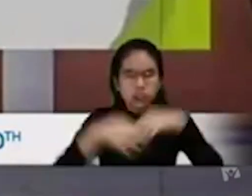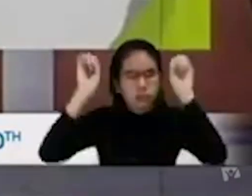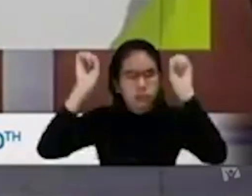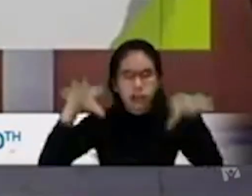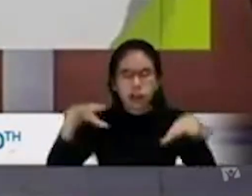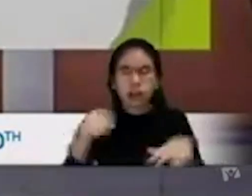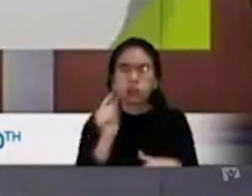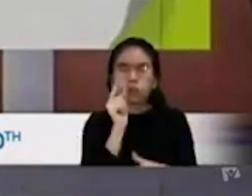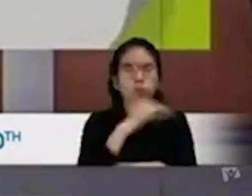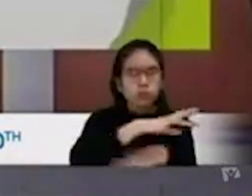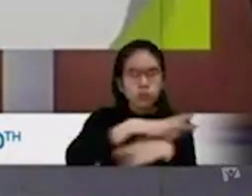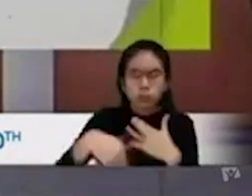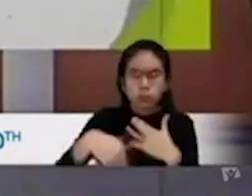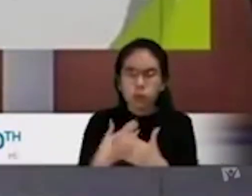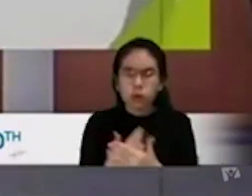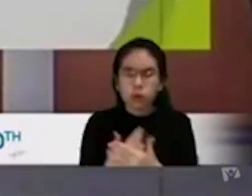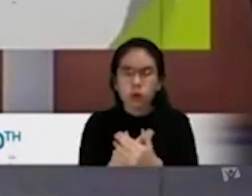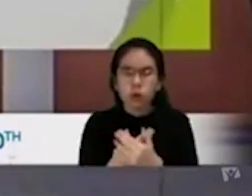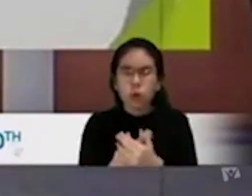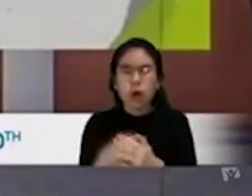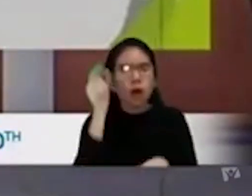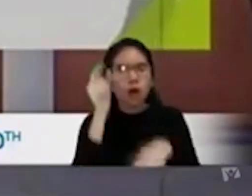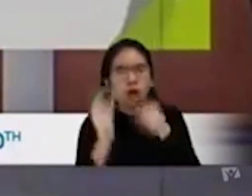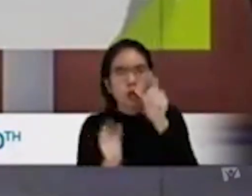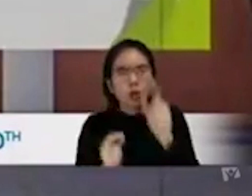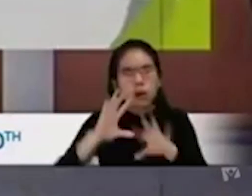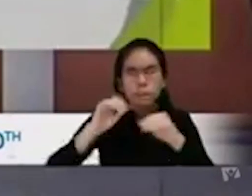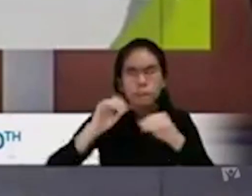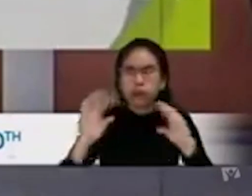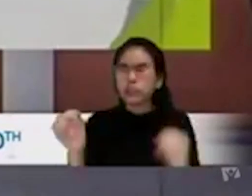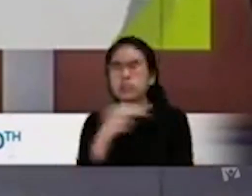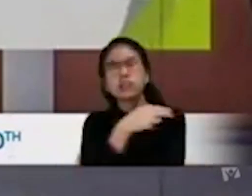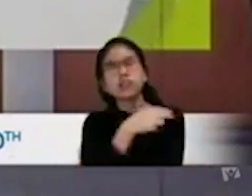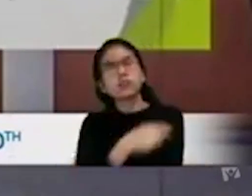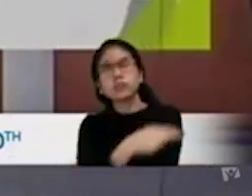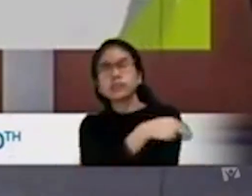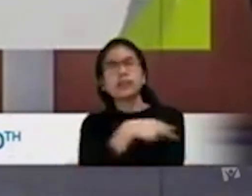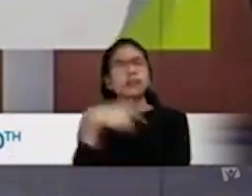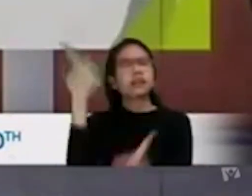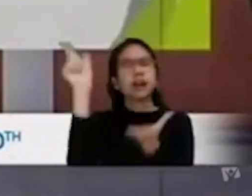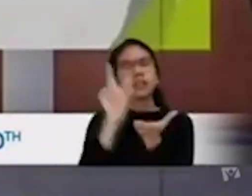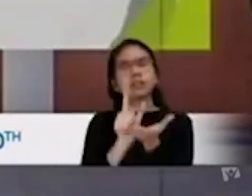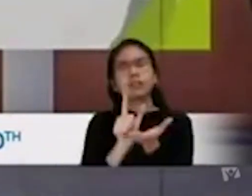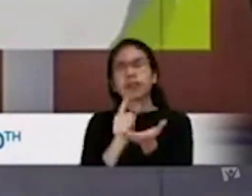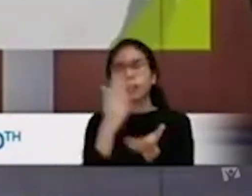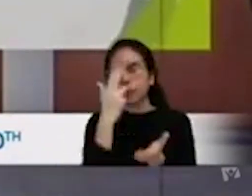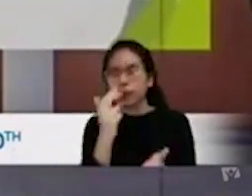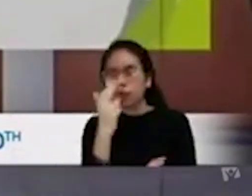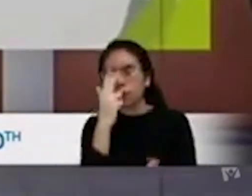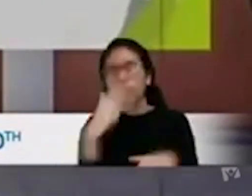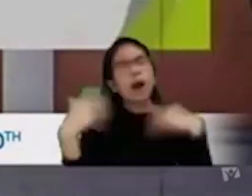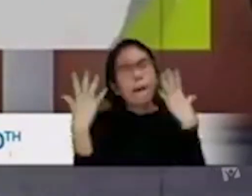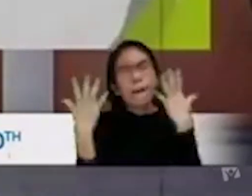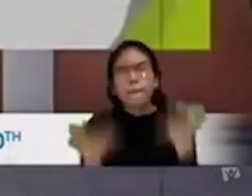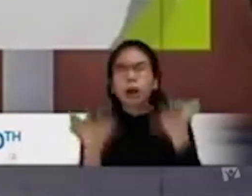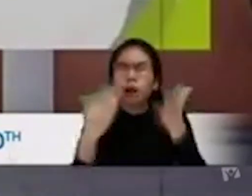semua para pekerja di Rumah Sakit Advent Bandung. Bagaimana Tuhan